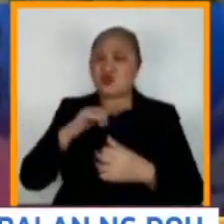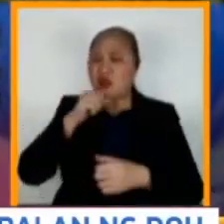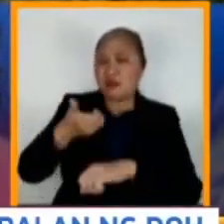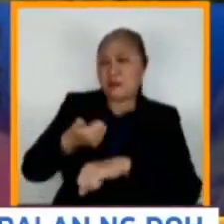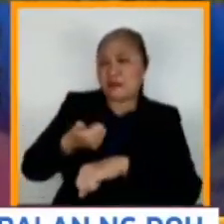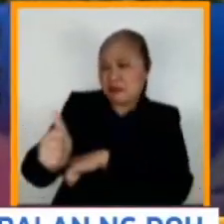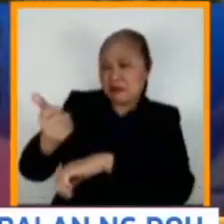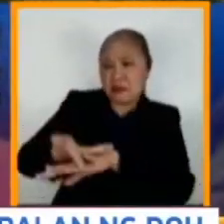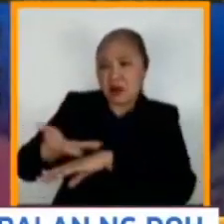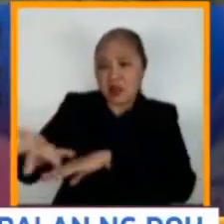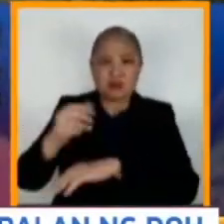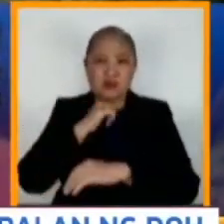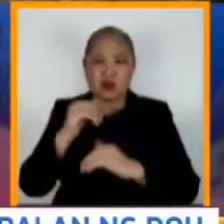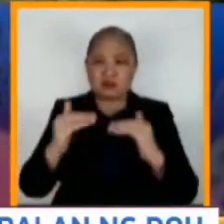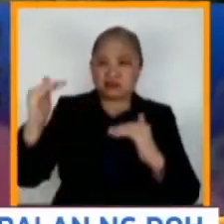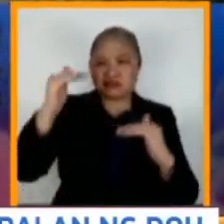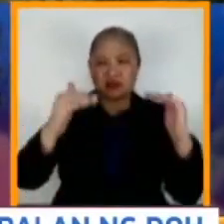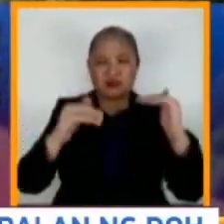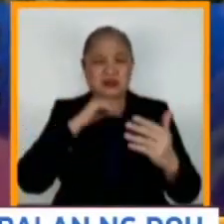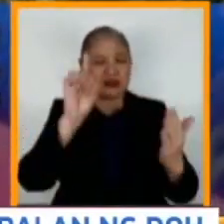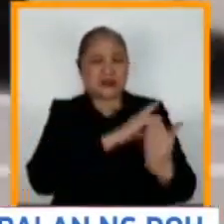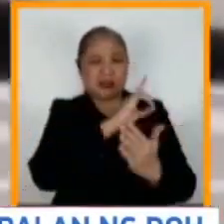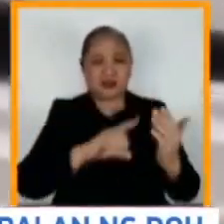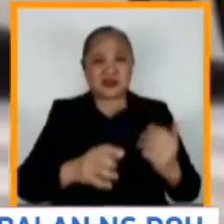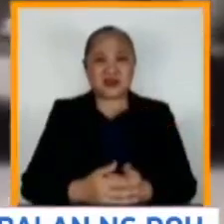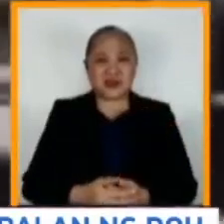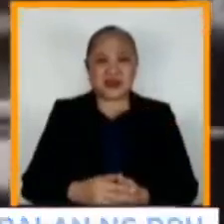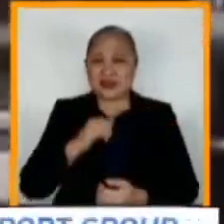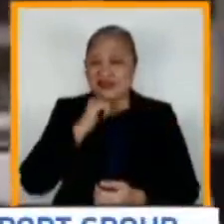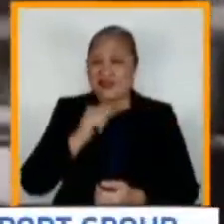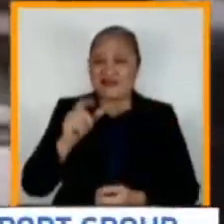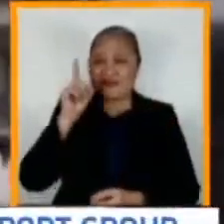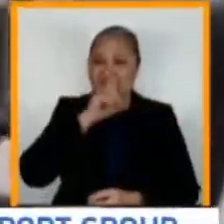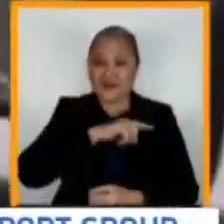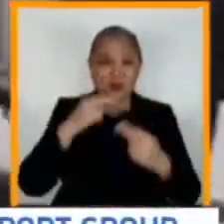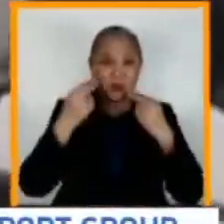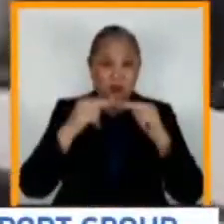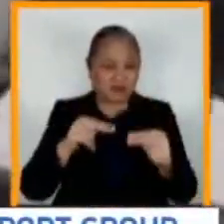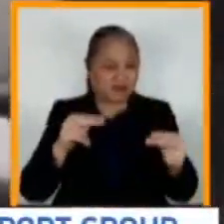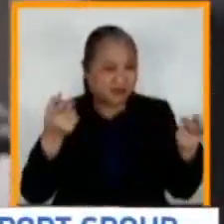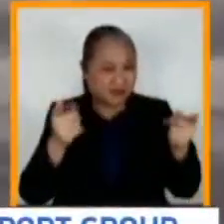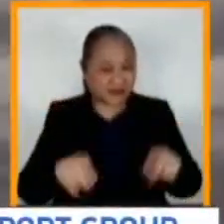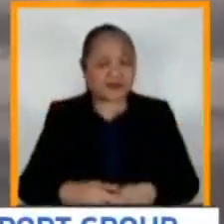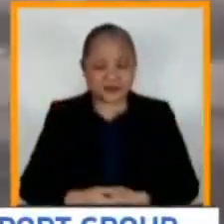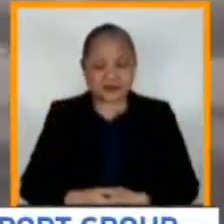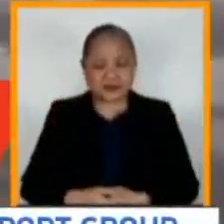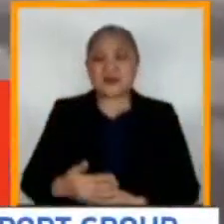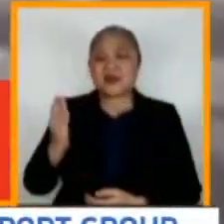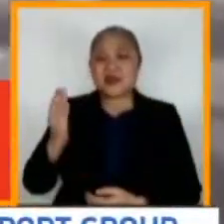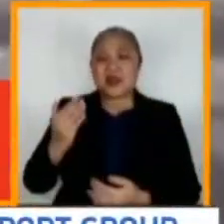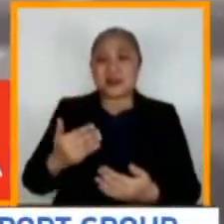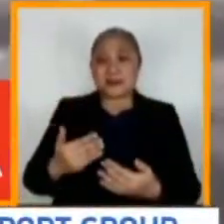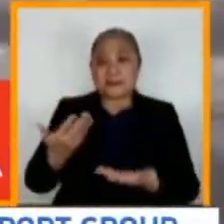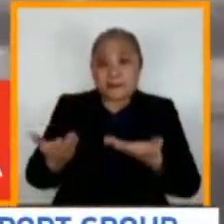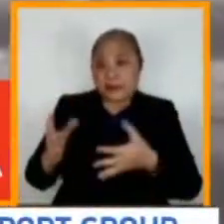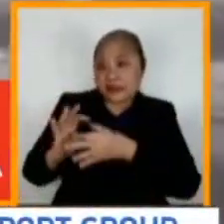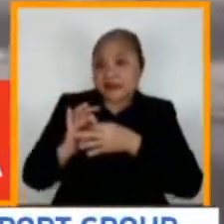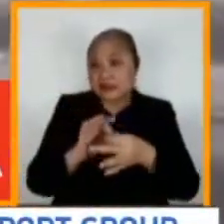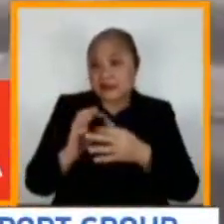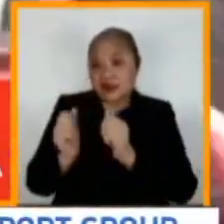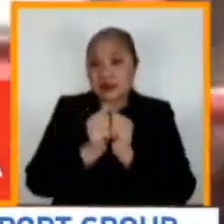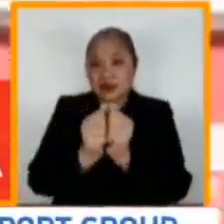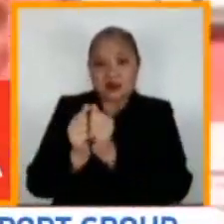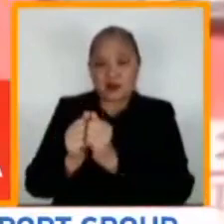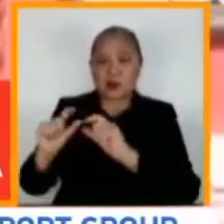discrimination, kag hindi mangin fake news ang matabo. Posible rin umano makiisa sa planong Tigil-pasada ang grupong Federation of Bacolod